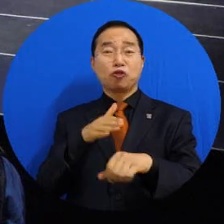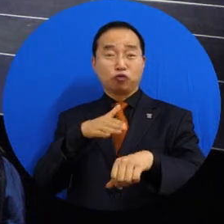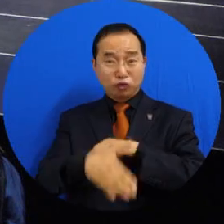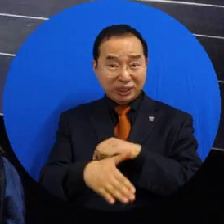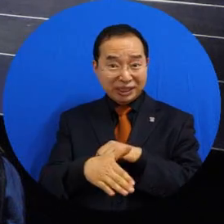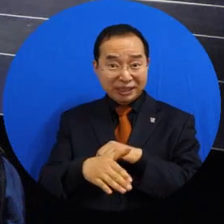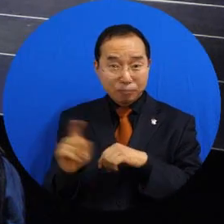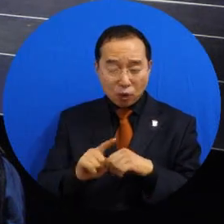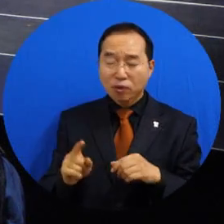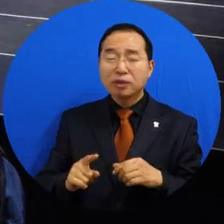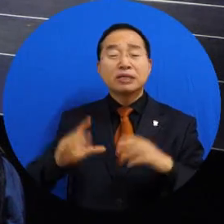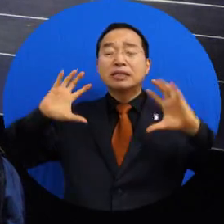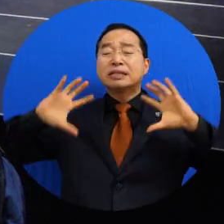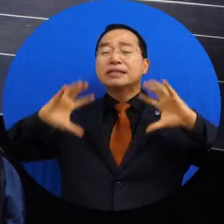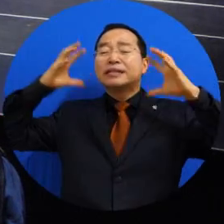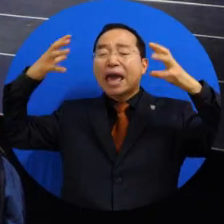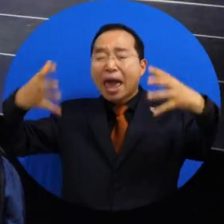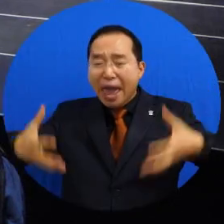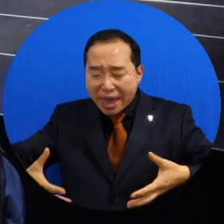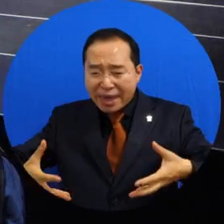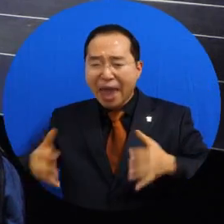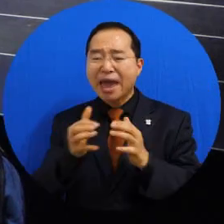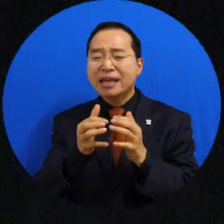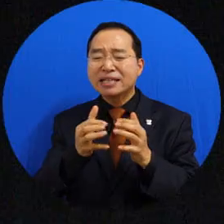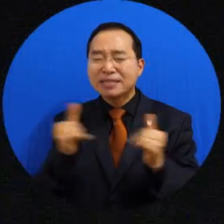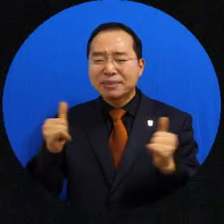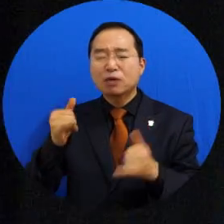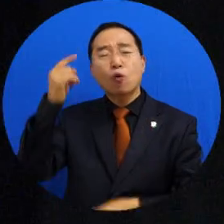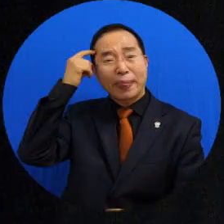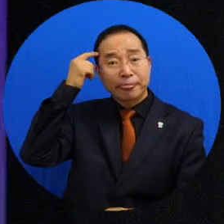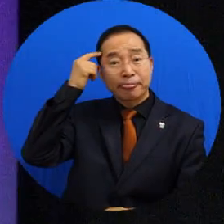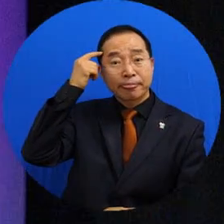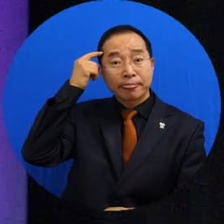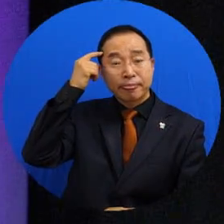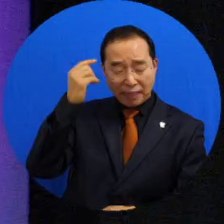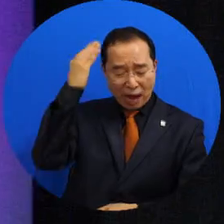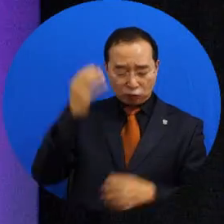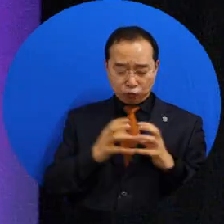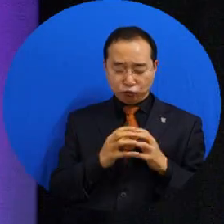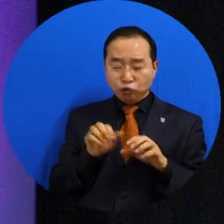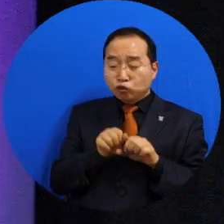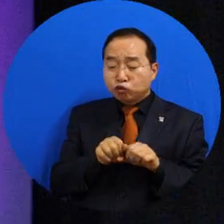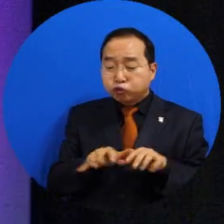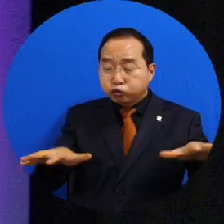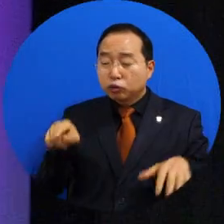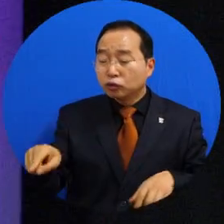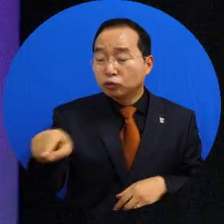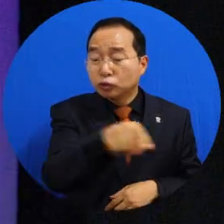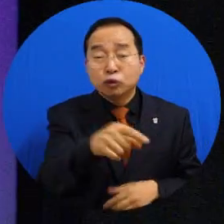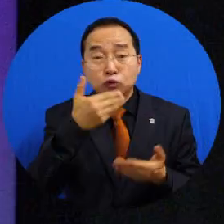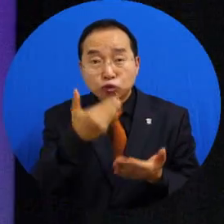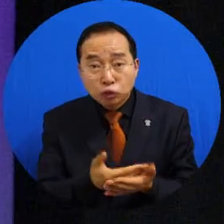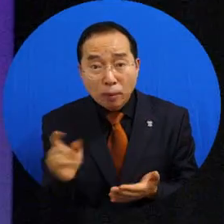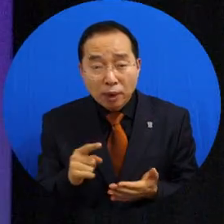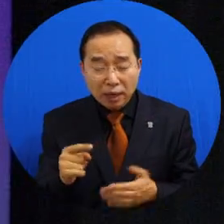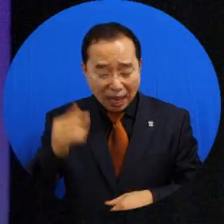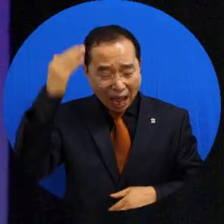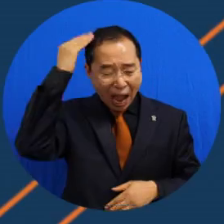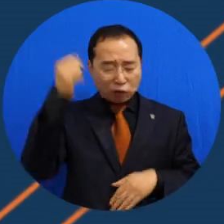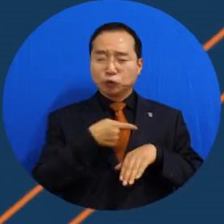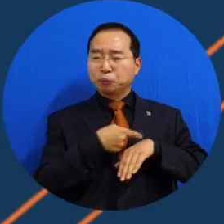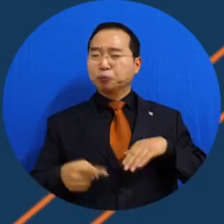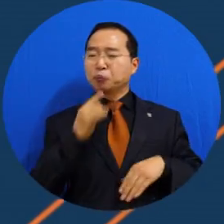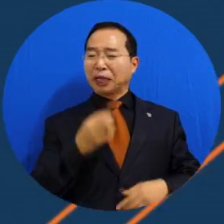것이냐? 세계시민관이에요. 세계시민관. 전 디아스포라가 중요한 것이 민족주의에 기반한 게